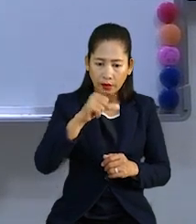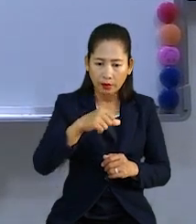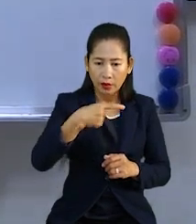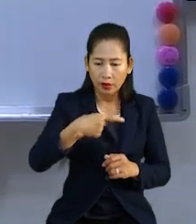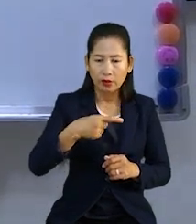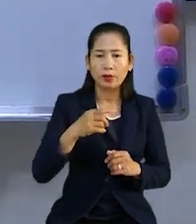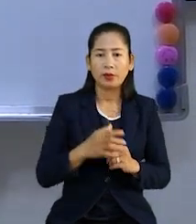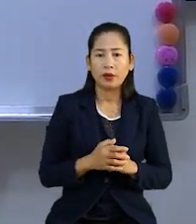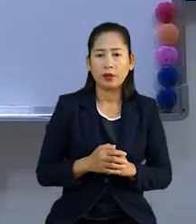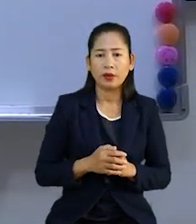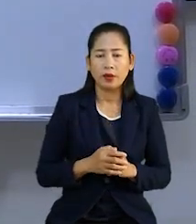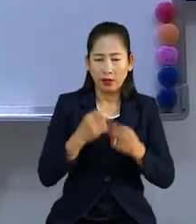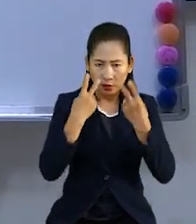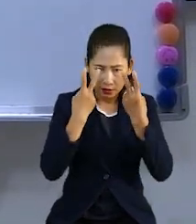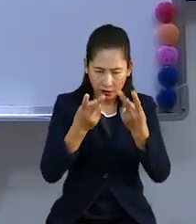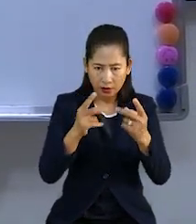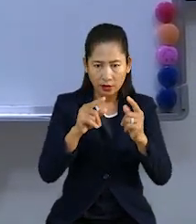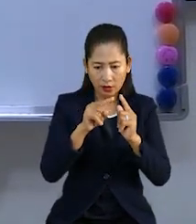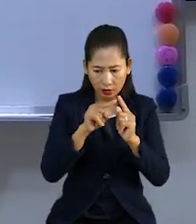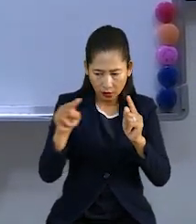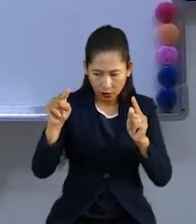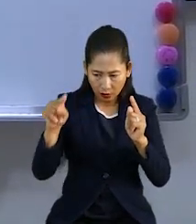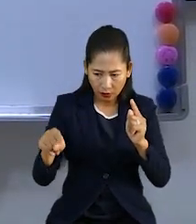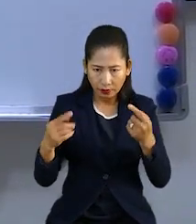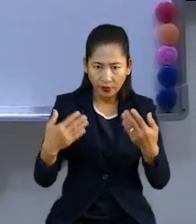chả chẳng con khơi cùng nụ tàng hỡi